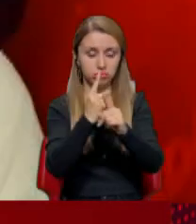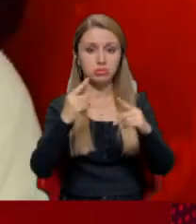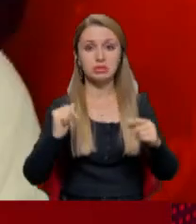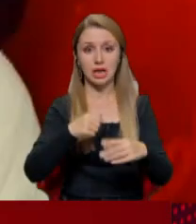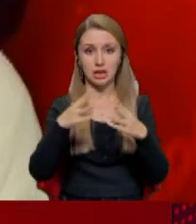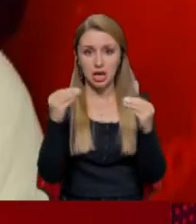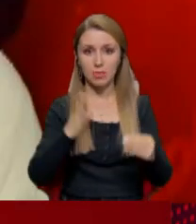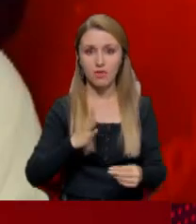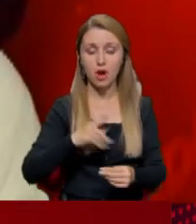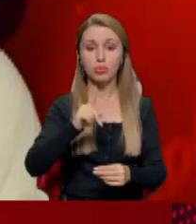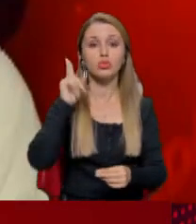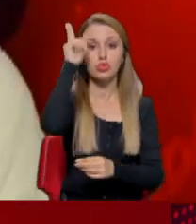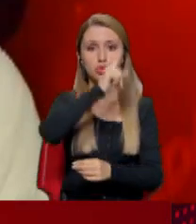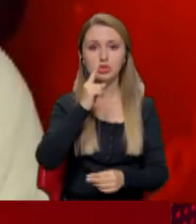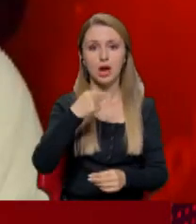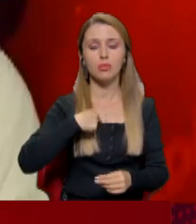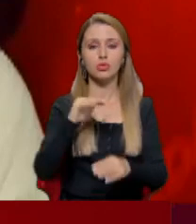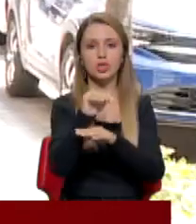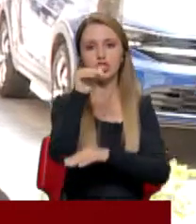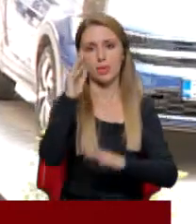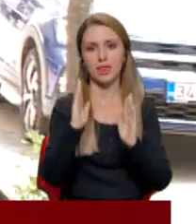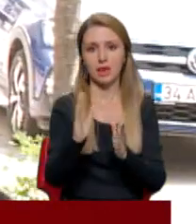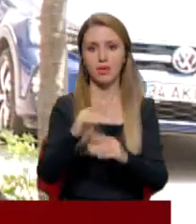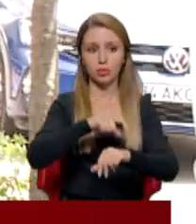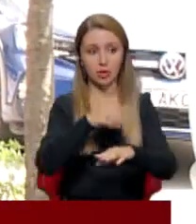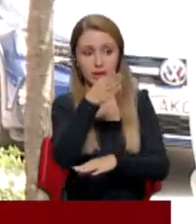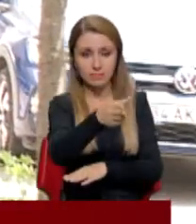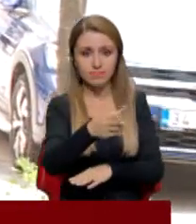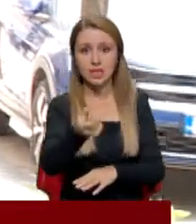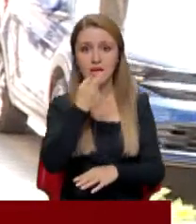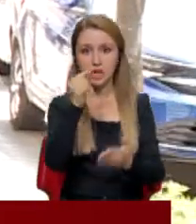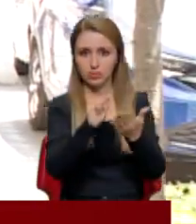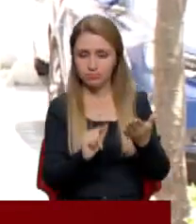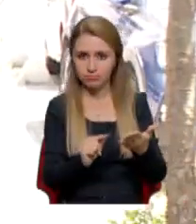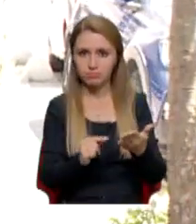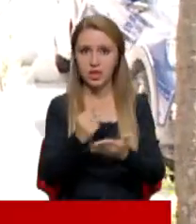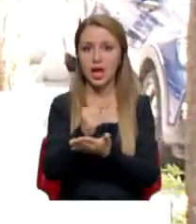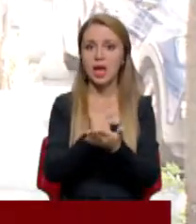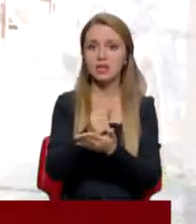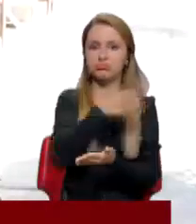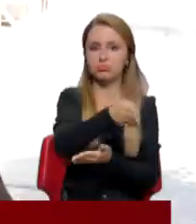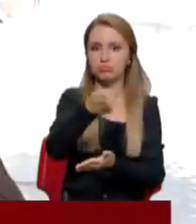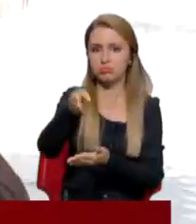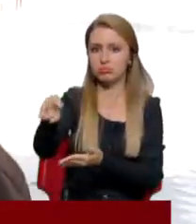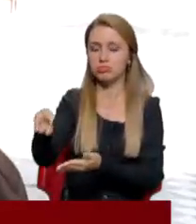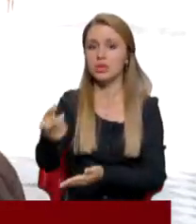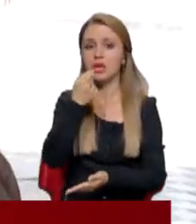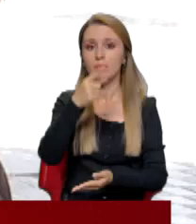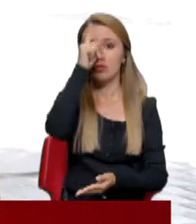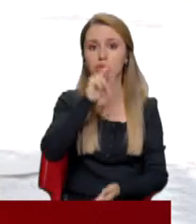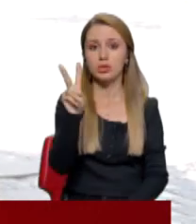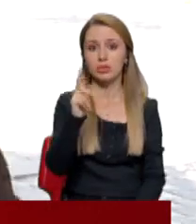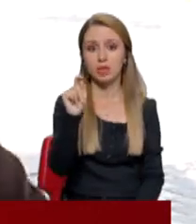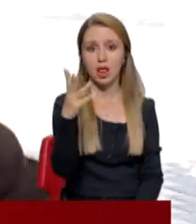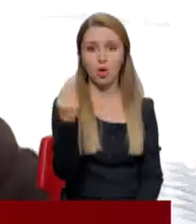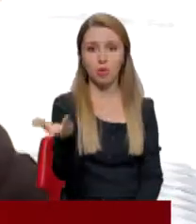kaybetmesinden kaynaklı tablodan dolayı biz bunu yaşamaya devam edeceğiz. Doktora gidiyoruz, ilaç yazıyor. Eczane dolaşıyoruz. Bir ağrı kesici olmuş 120 lira